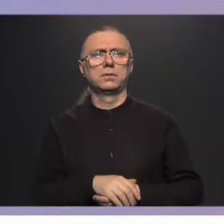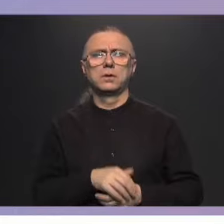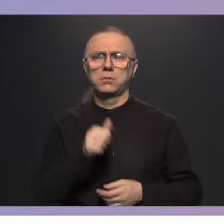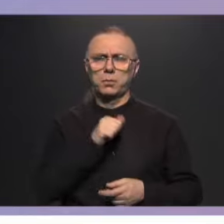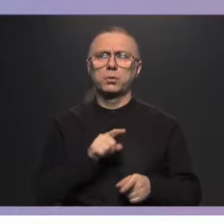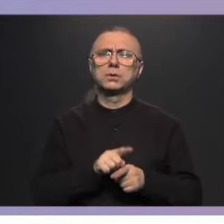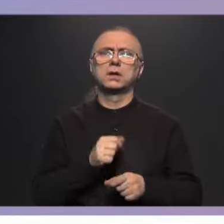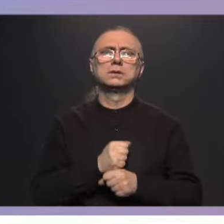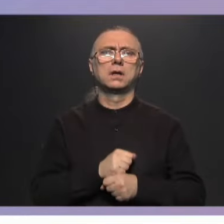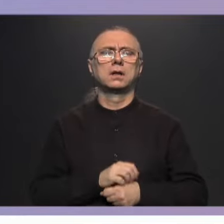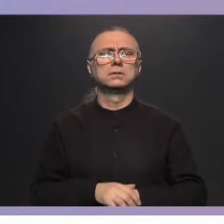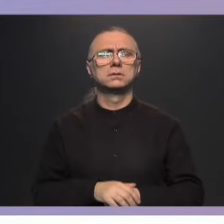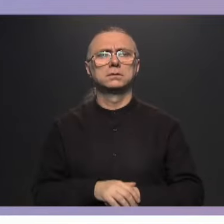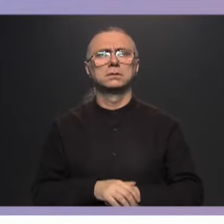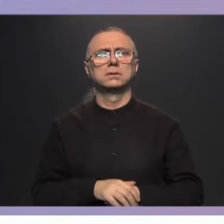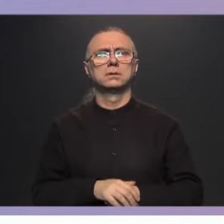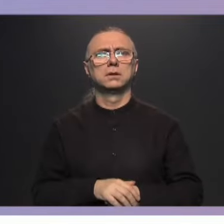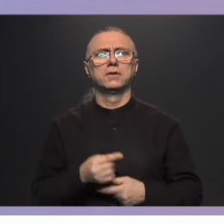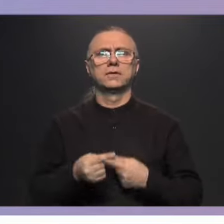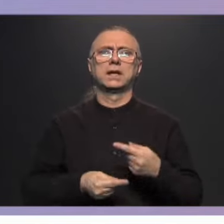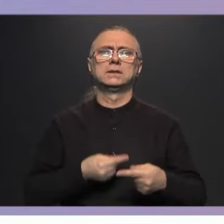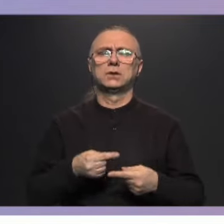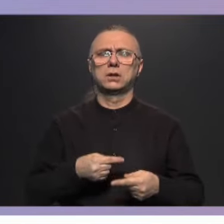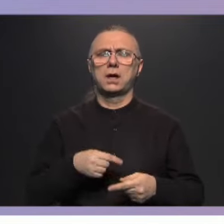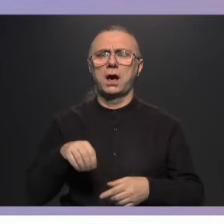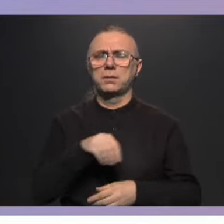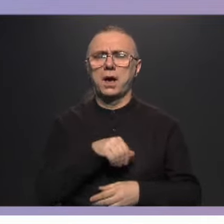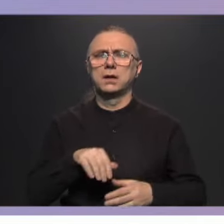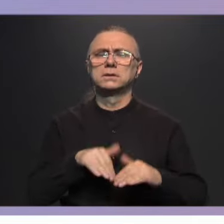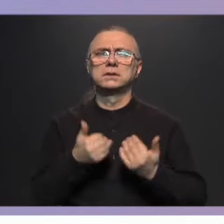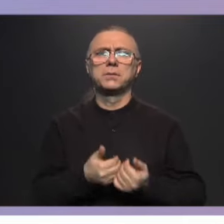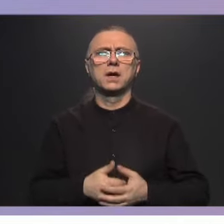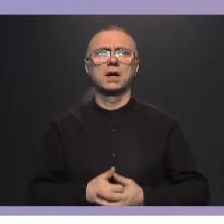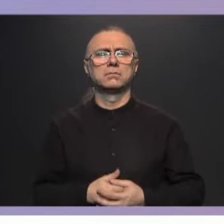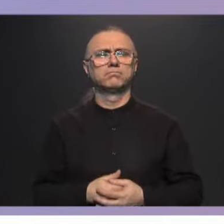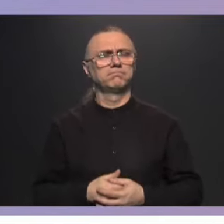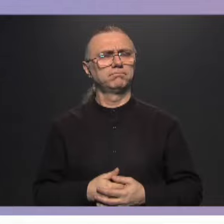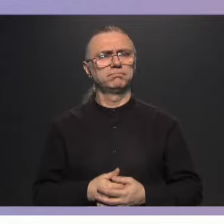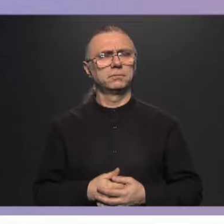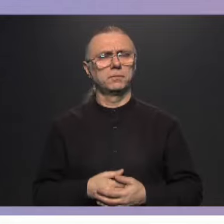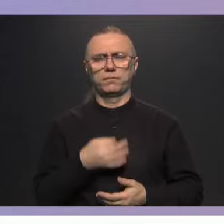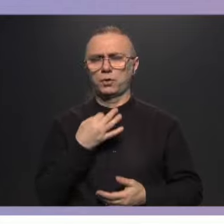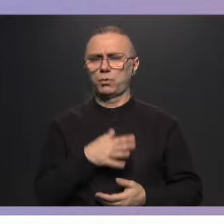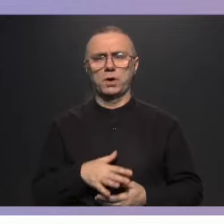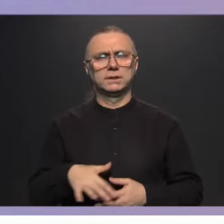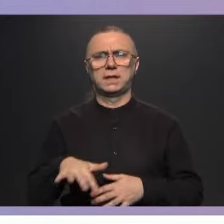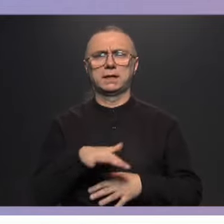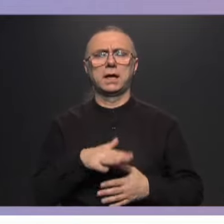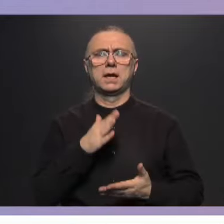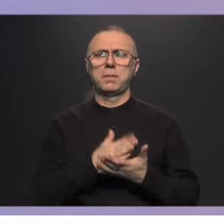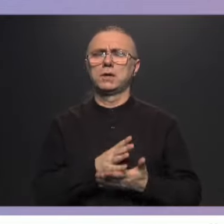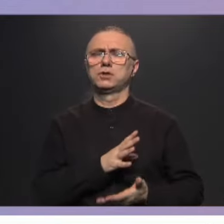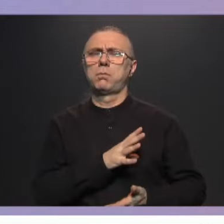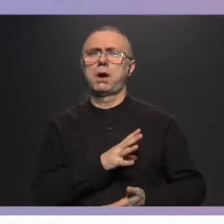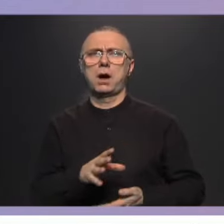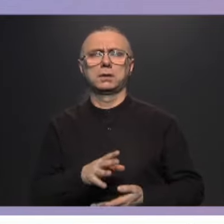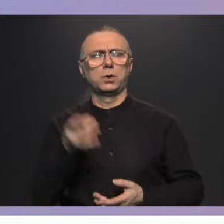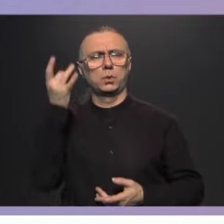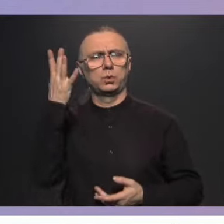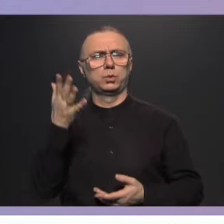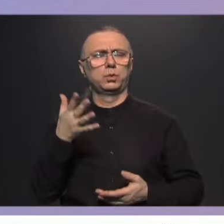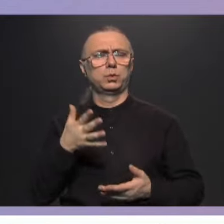так сделай, в конце концов, в традиционно армянской среде. И любой среде, имеющей богатую